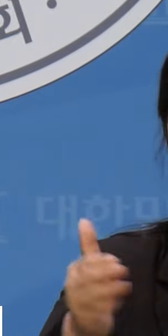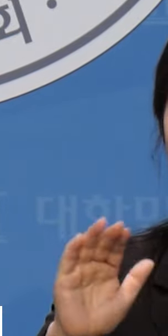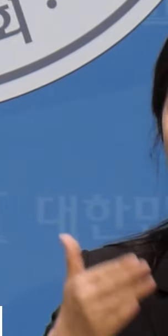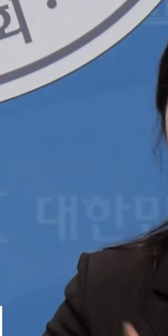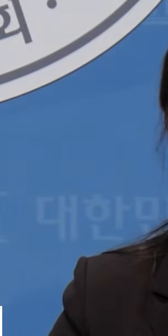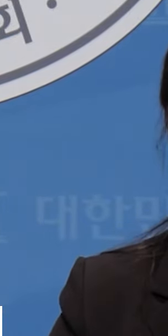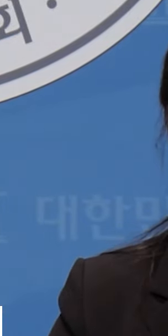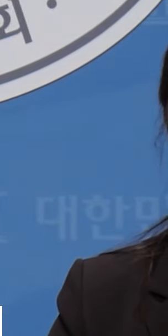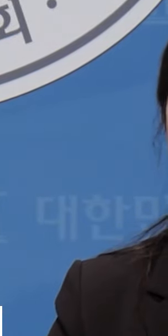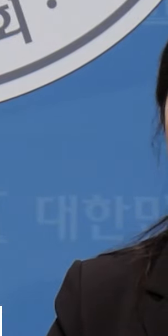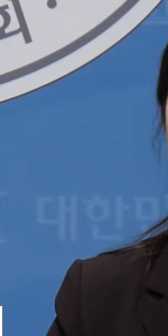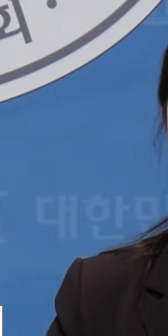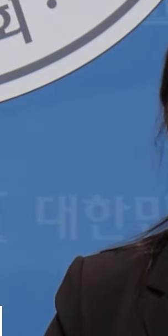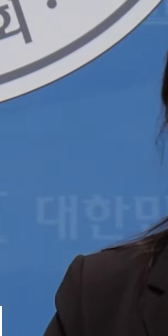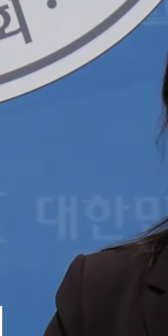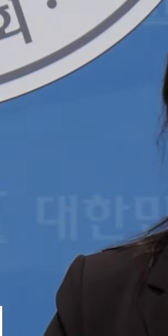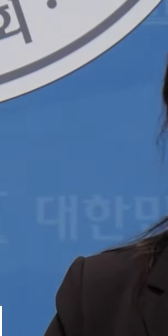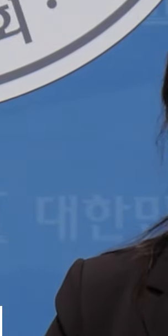했습니다.